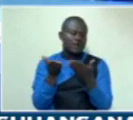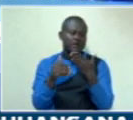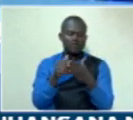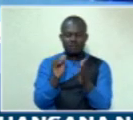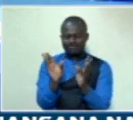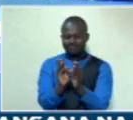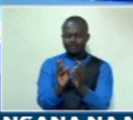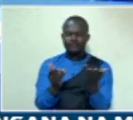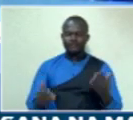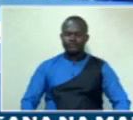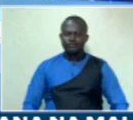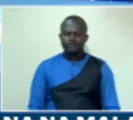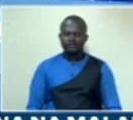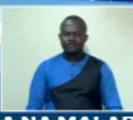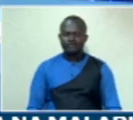buvunaguye